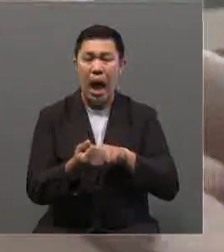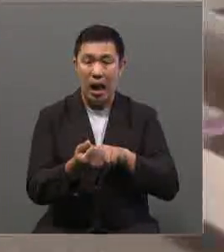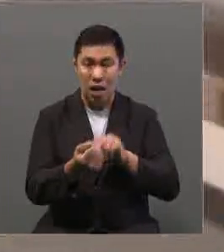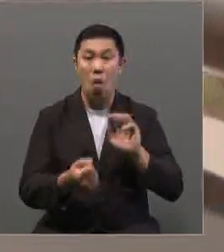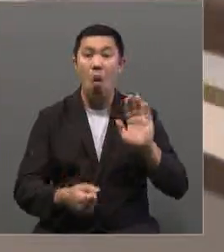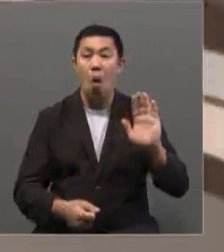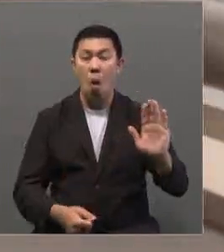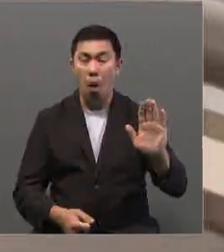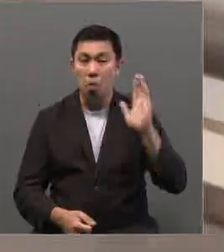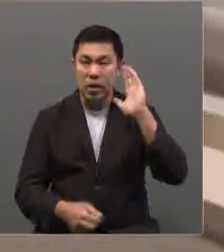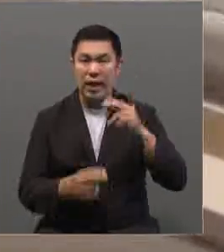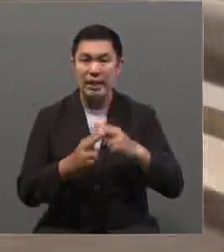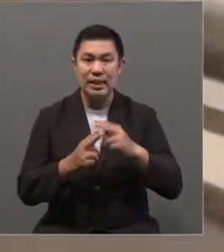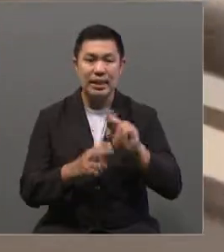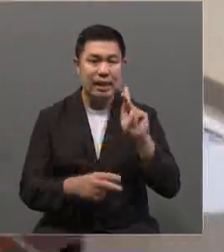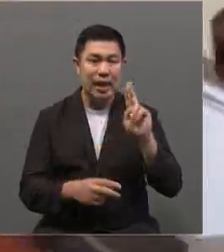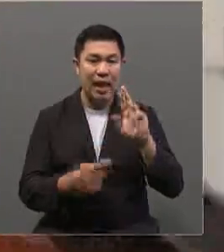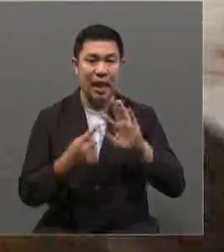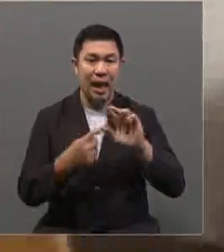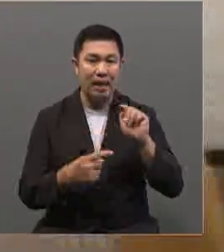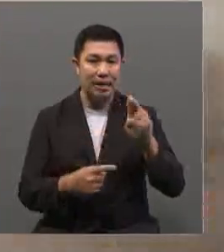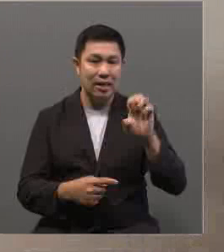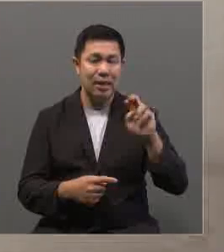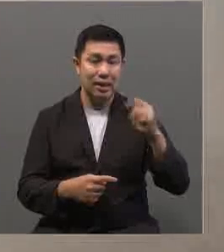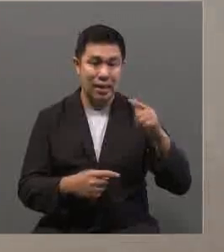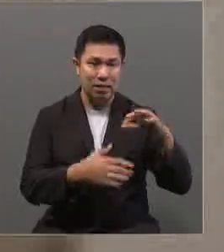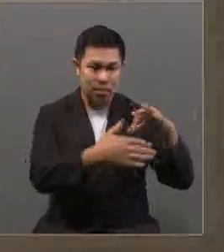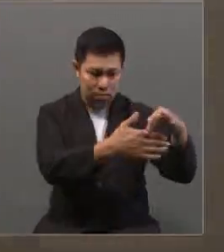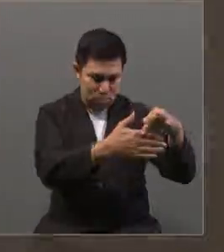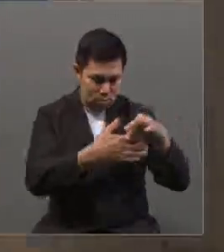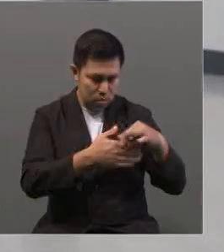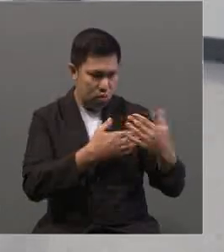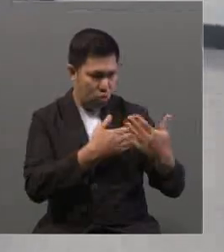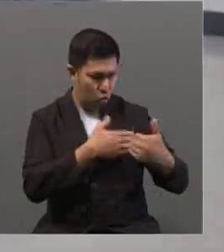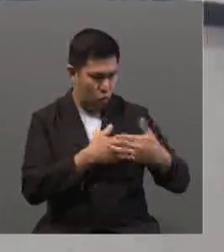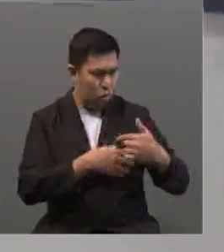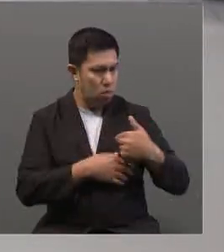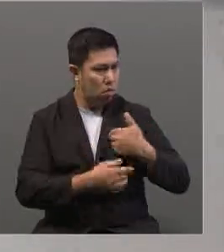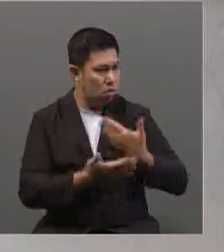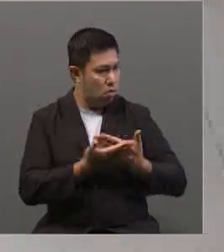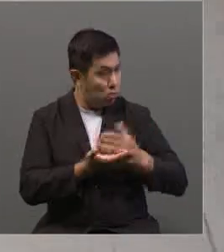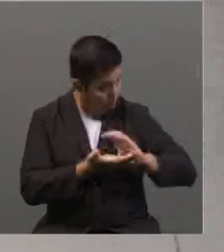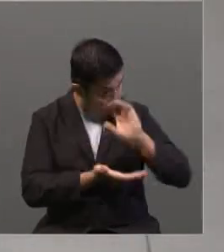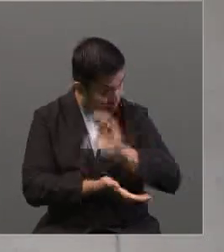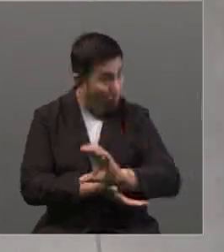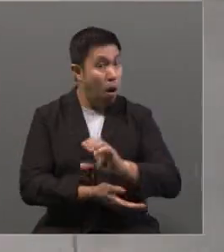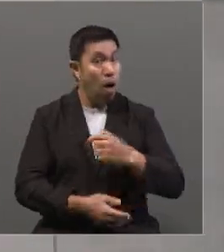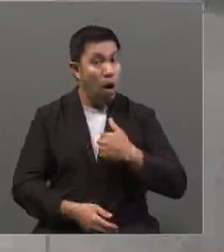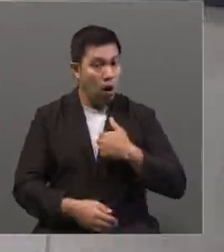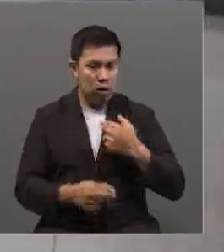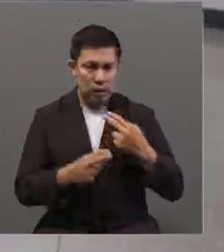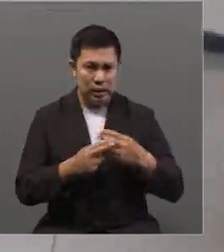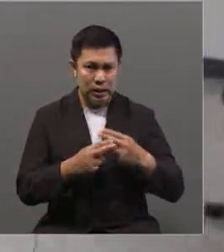น้อยสีเนี่ยนะคุณกระทิงขุนนรงค์เนี่ยเป็นคนส่งลิงก์มาชักชวนให้เธอร่วมลงทุนแล้วปราก